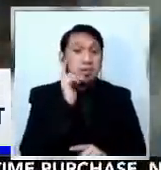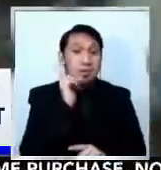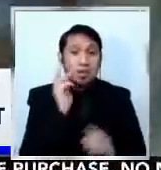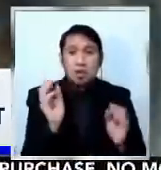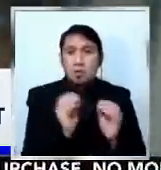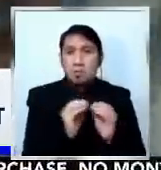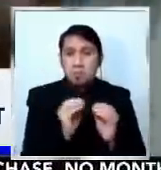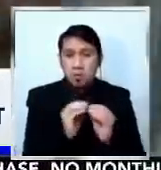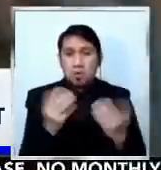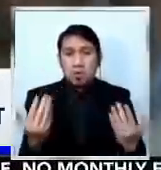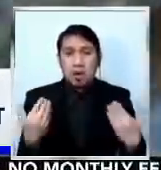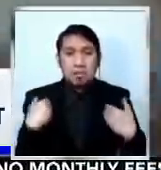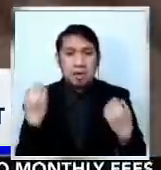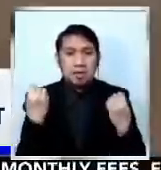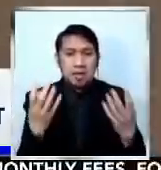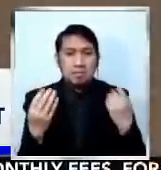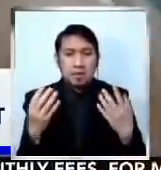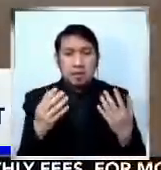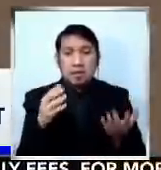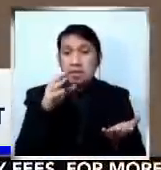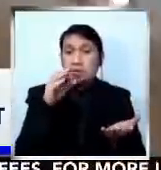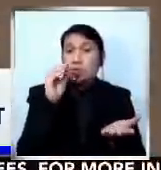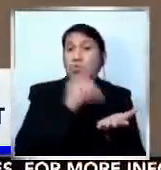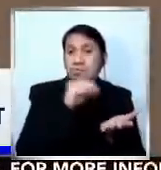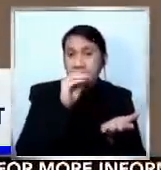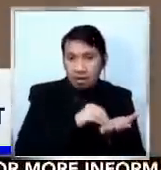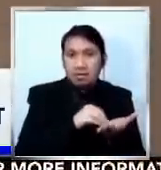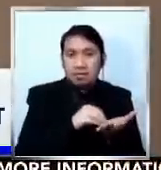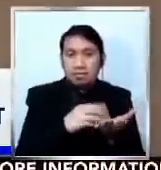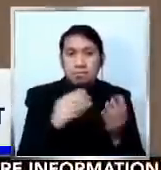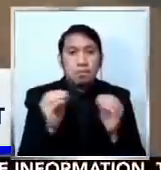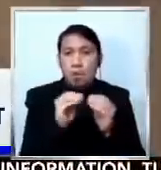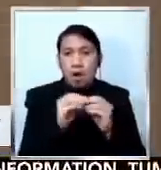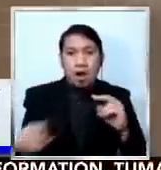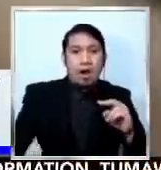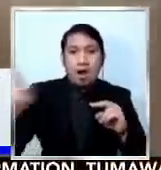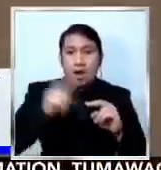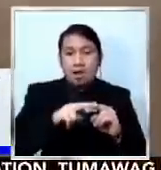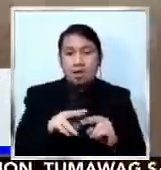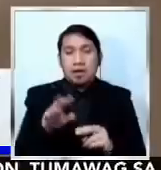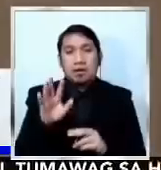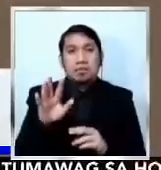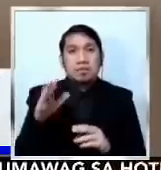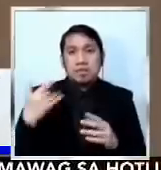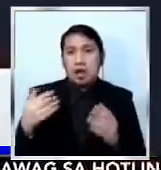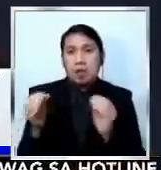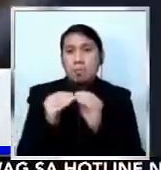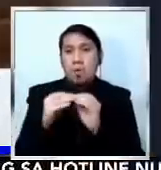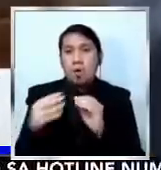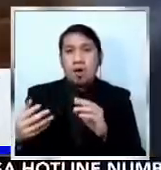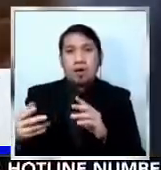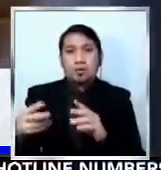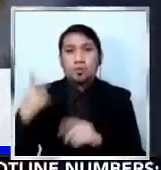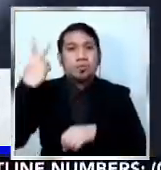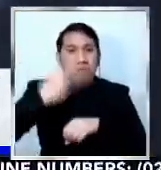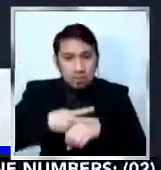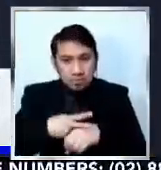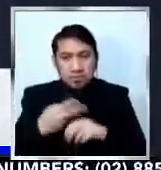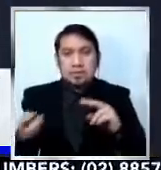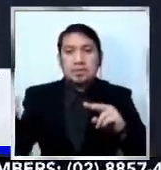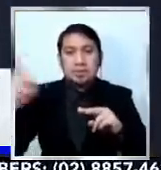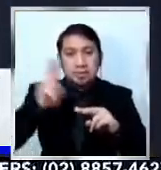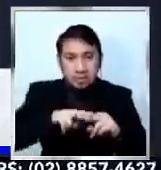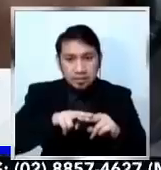national debt o iyong utang ng bansa. Mula sa 5.9 trillion ay mahigit doble raw ang itinaas nito, kaya ito raw ang isa sa